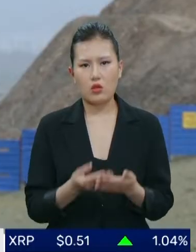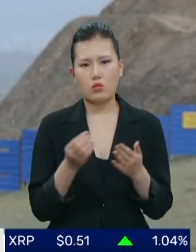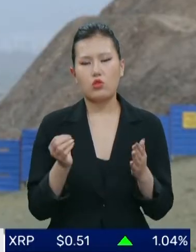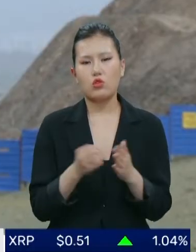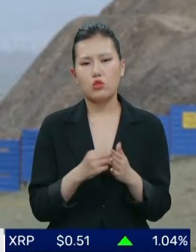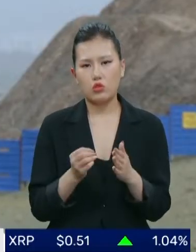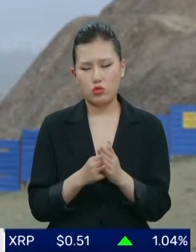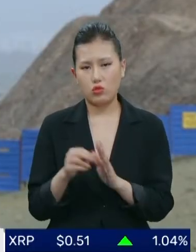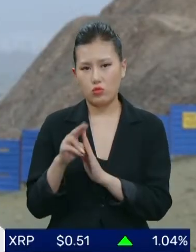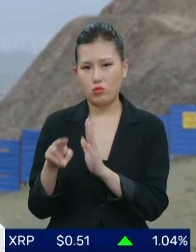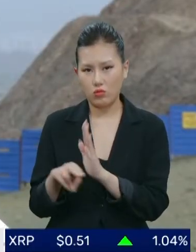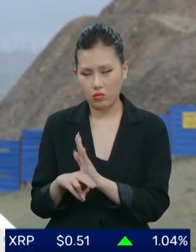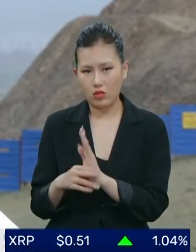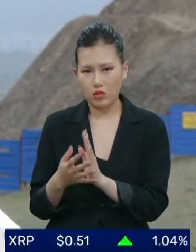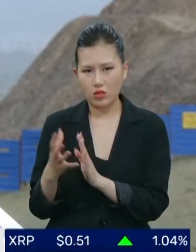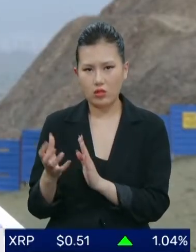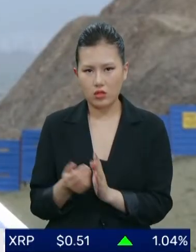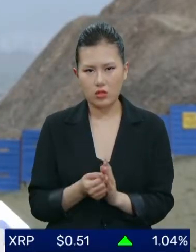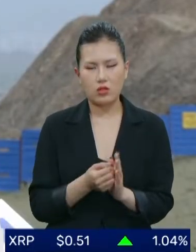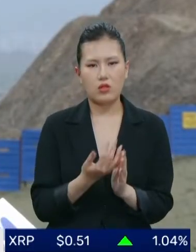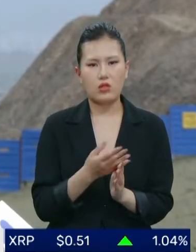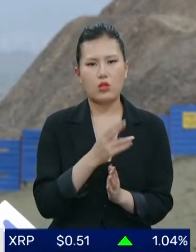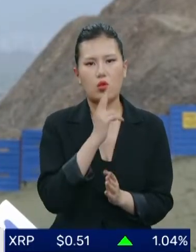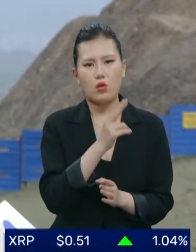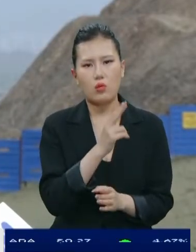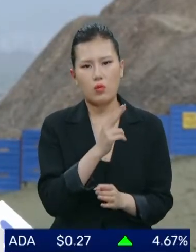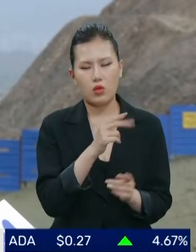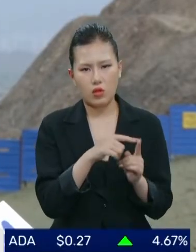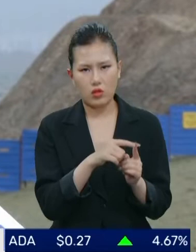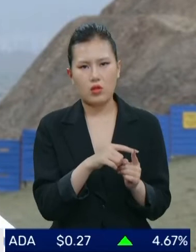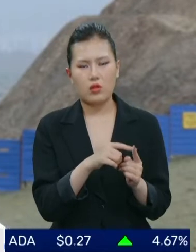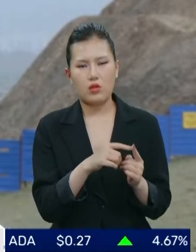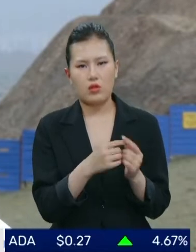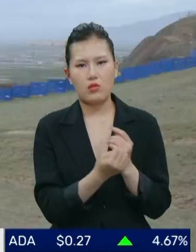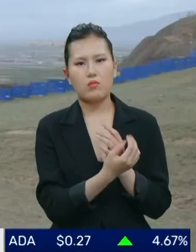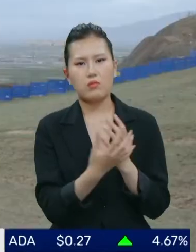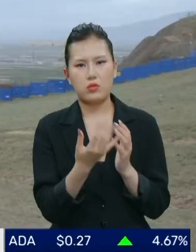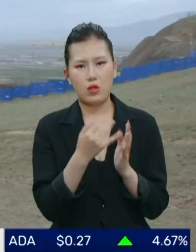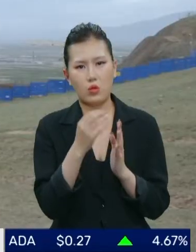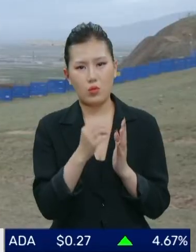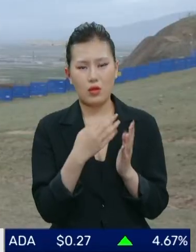тавьсны үндсэн дээр энэ компани бол одоо туслан гүйцэтгэгч нарыгаа дандаа монголчууд авч ажилуулж байна.